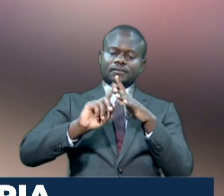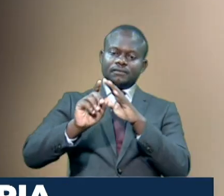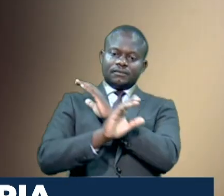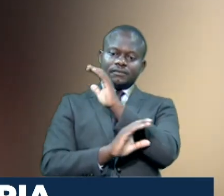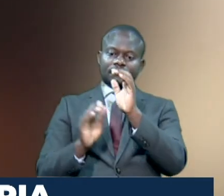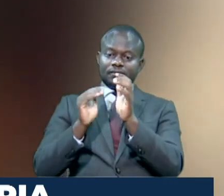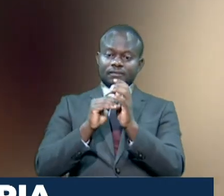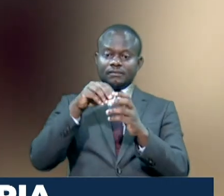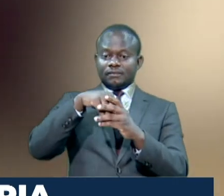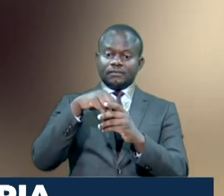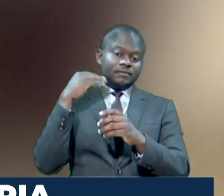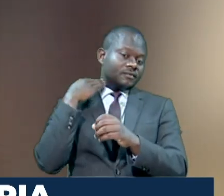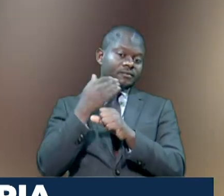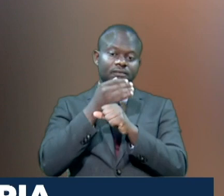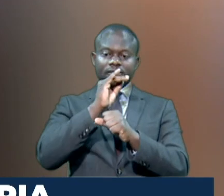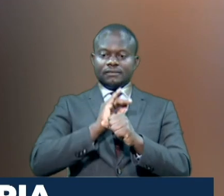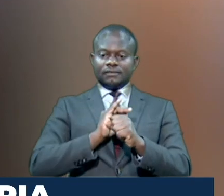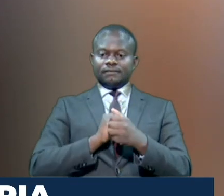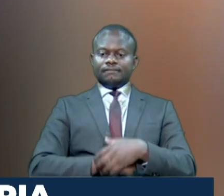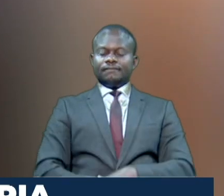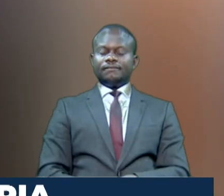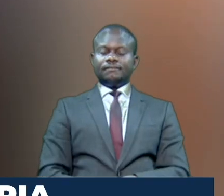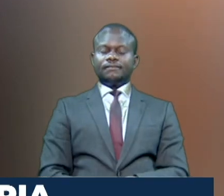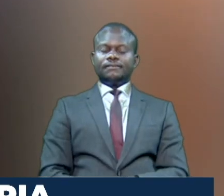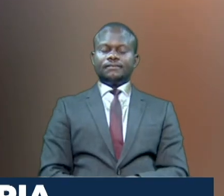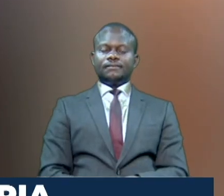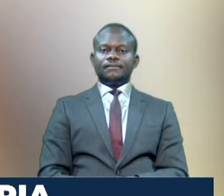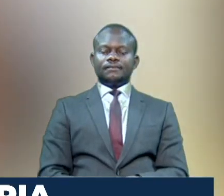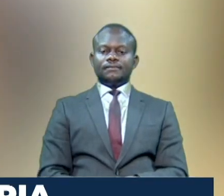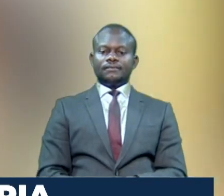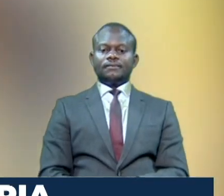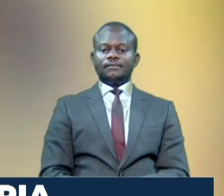binagusha igihugu muri Jenoside yakorewe Abatutsi. Gracien Akorimana, i Kigali.